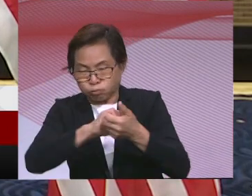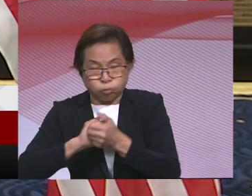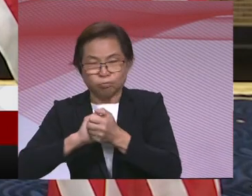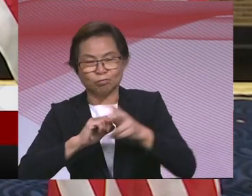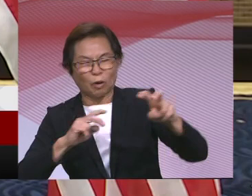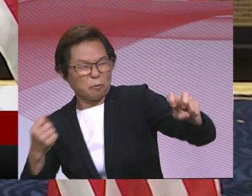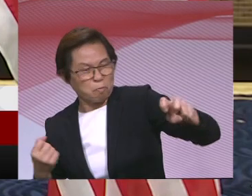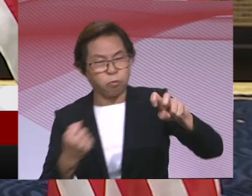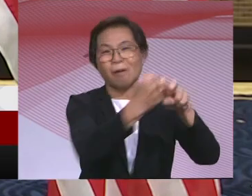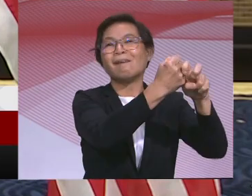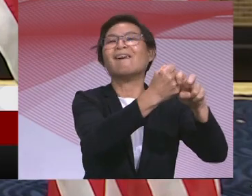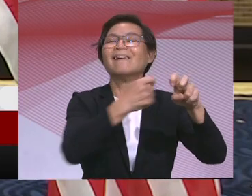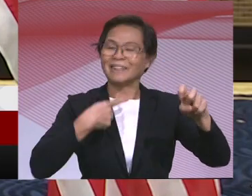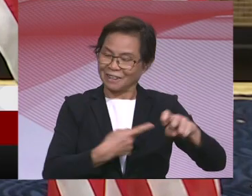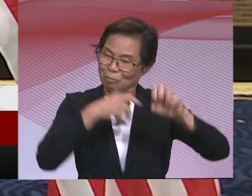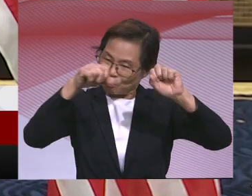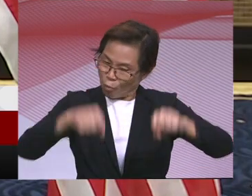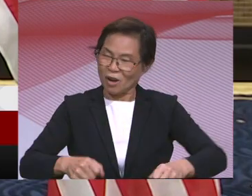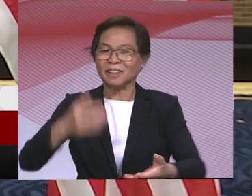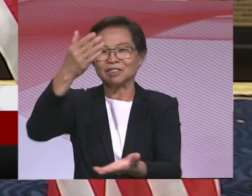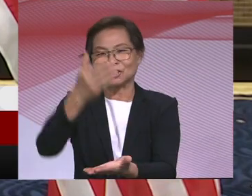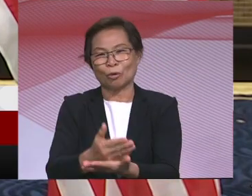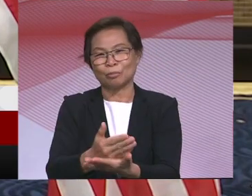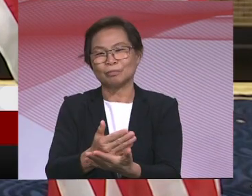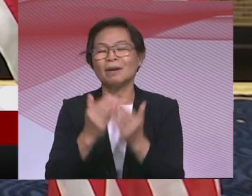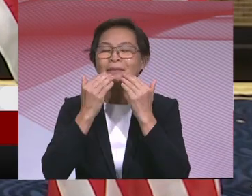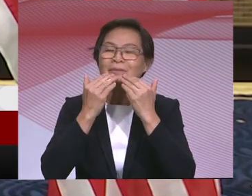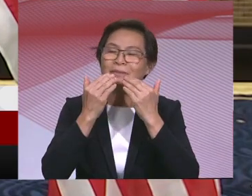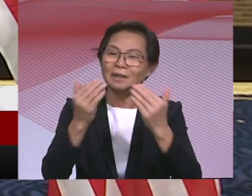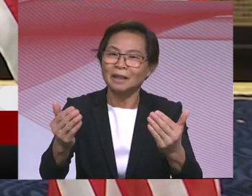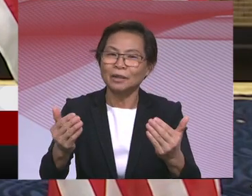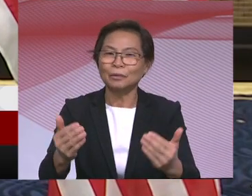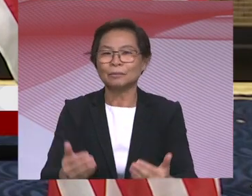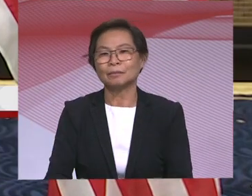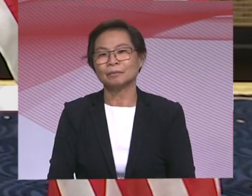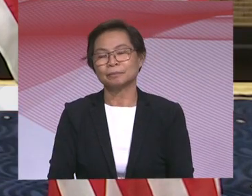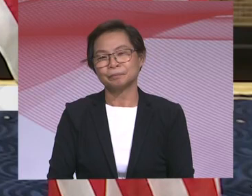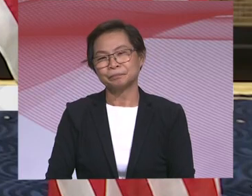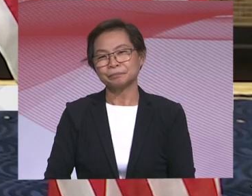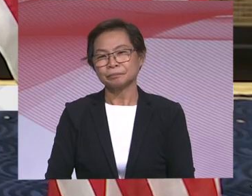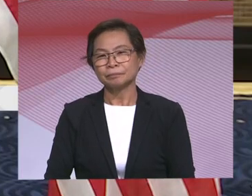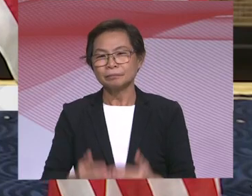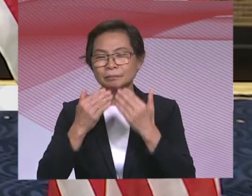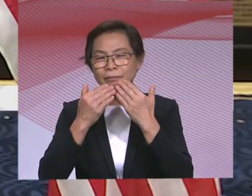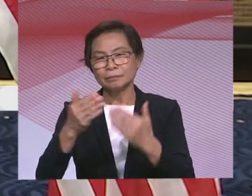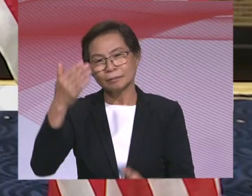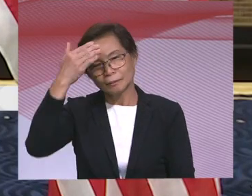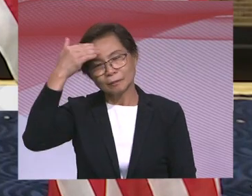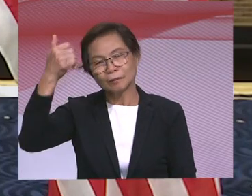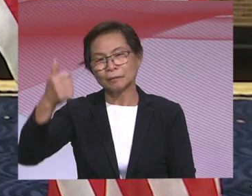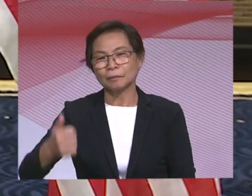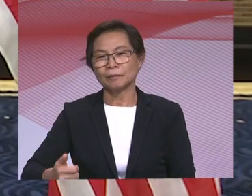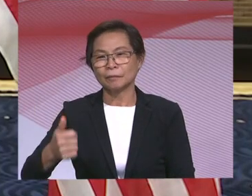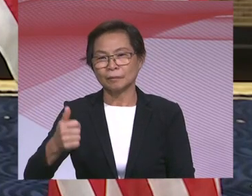boleh menang insyaallah di Bekasi SY ucapkan sekian mobil lahir Taufiq walhidayah Wassalamualaikum